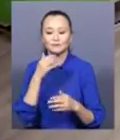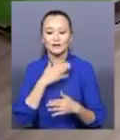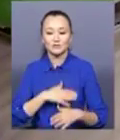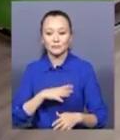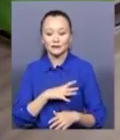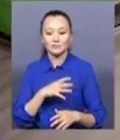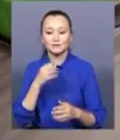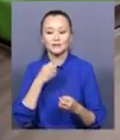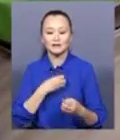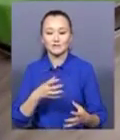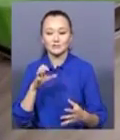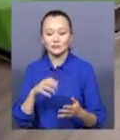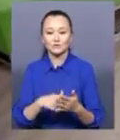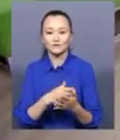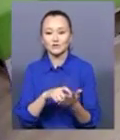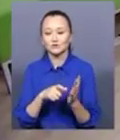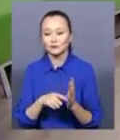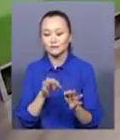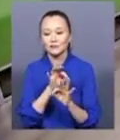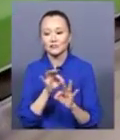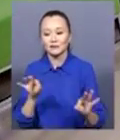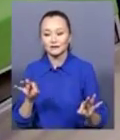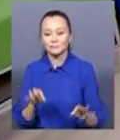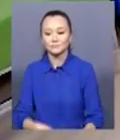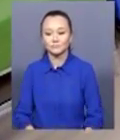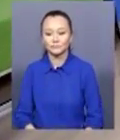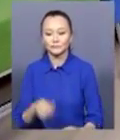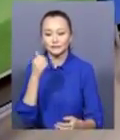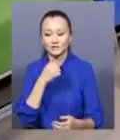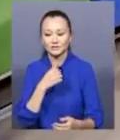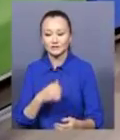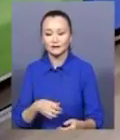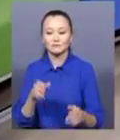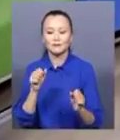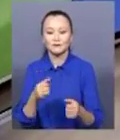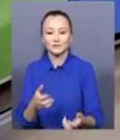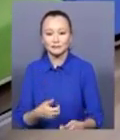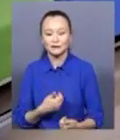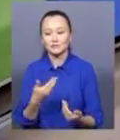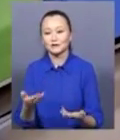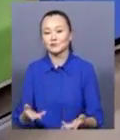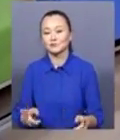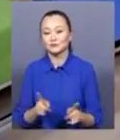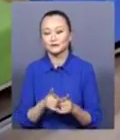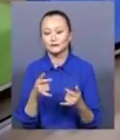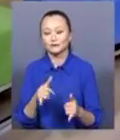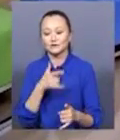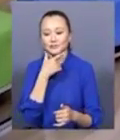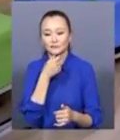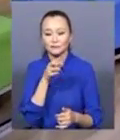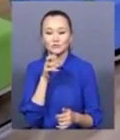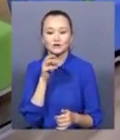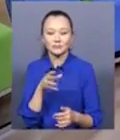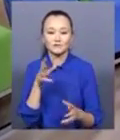Спасибо. Поздравляю с вашей новой студией прекрасной. Спасибо вам огромное. Могу забрать? Конечно. Такой чудный букет. Всего